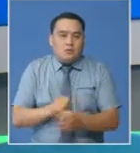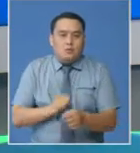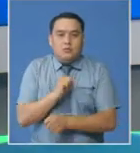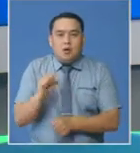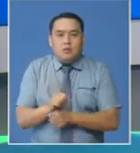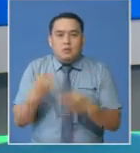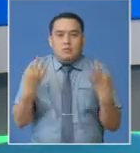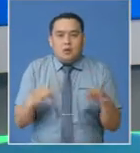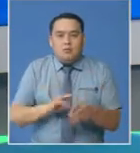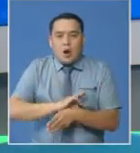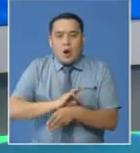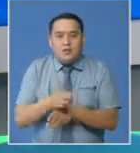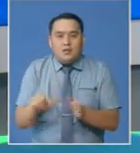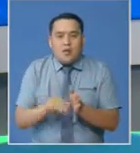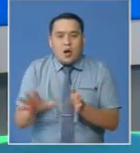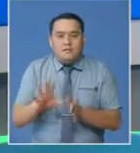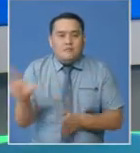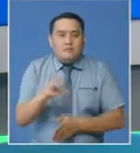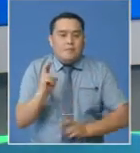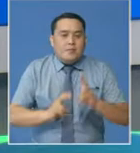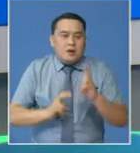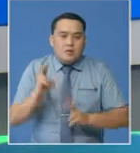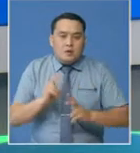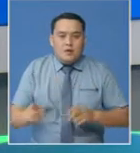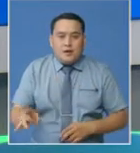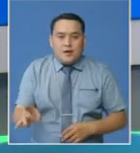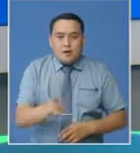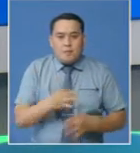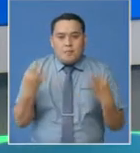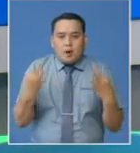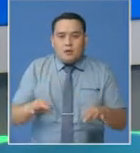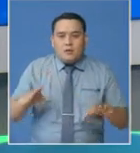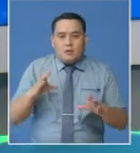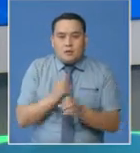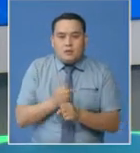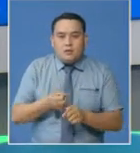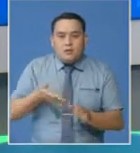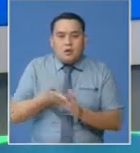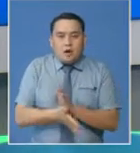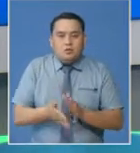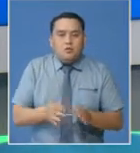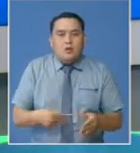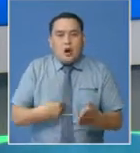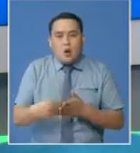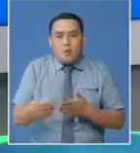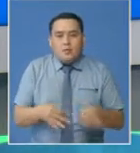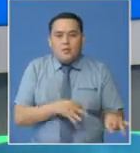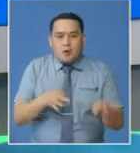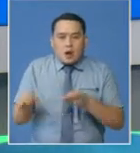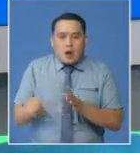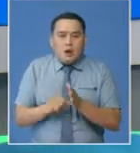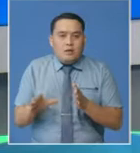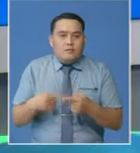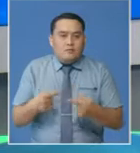станции позволит обеспечить энергией все производственные предприятия региона, что позволит значительно сократить расходы на закуп и